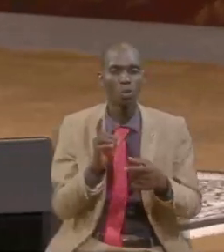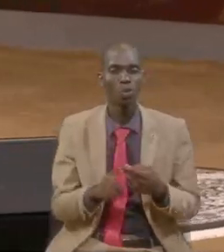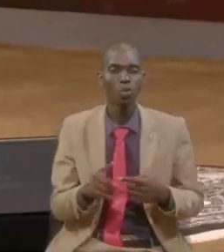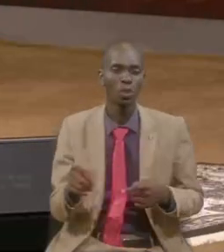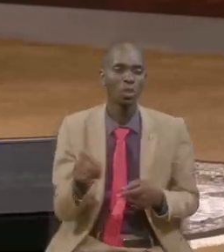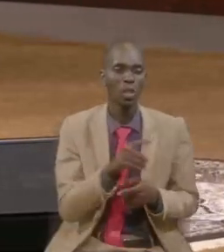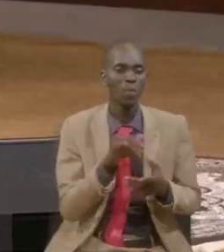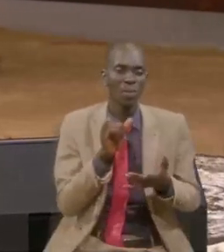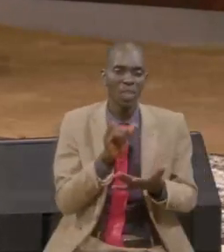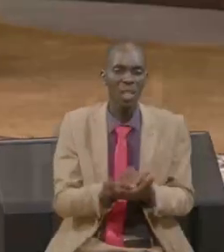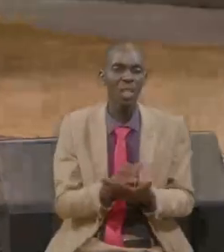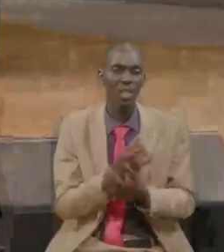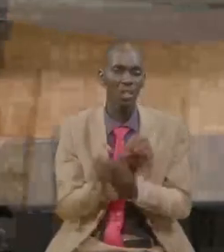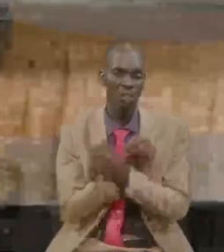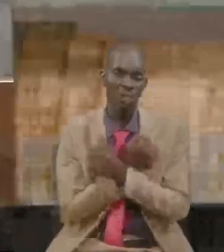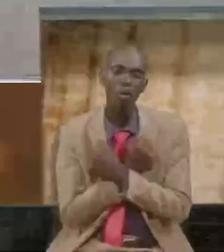l'aiment.